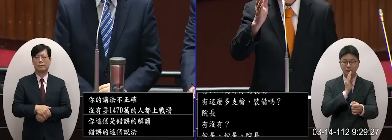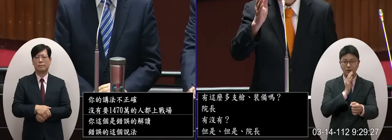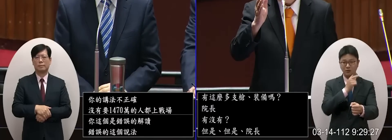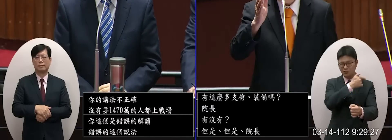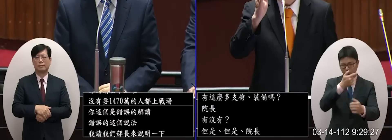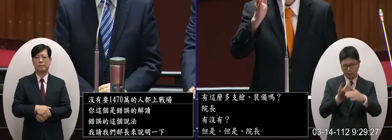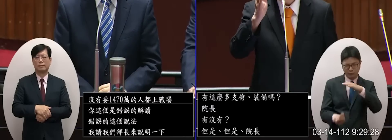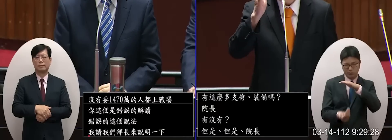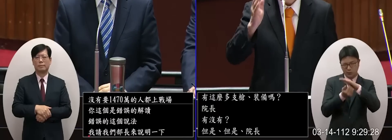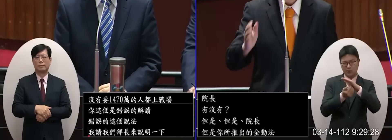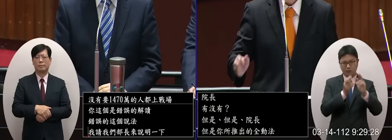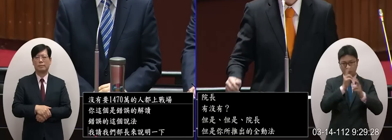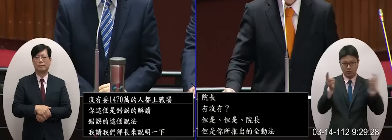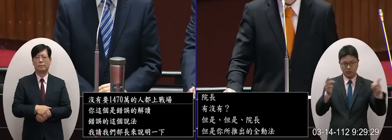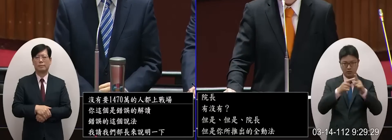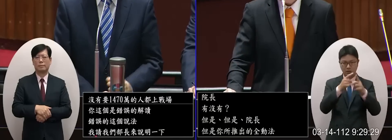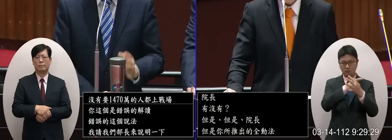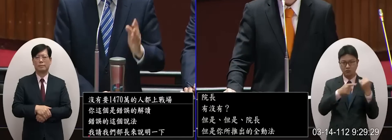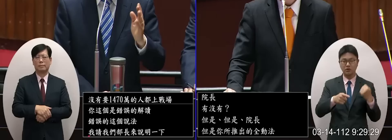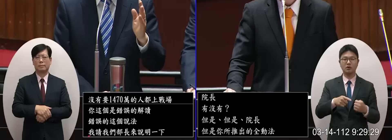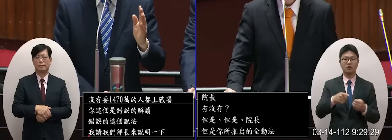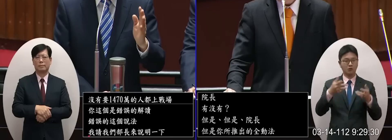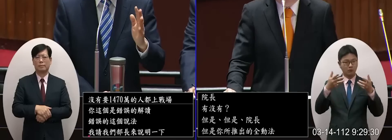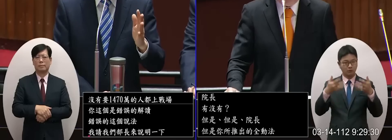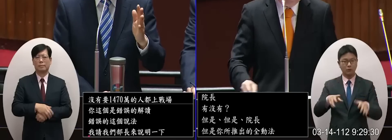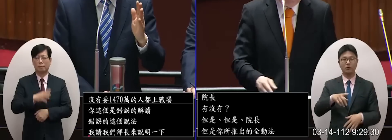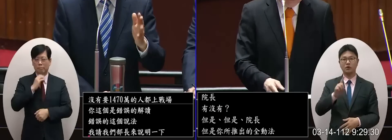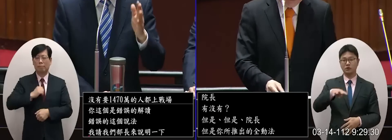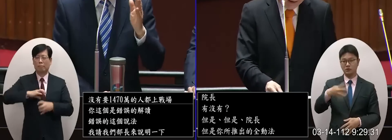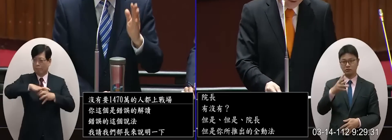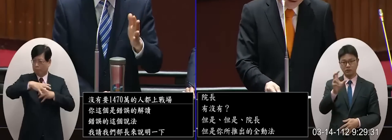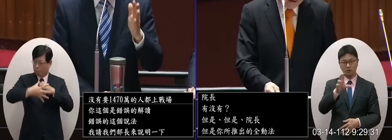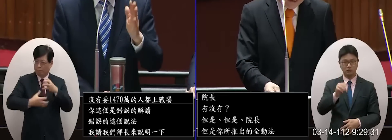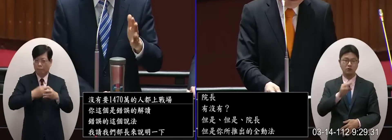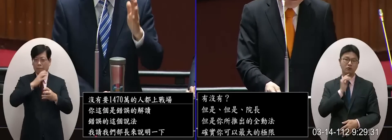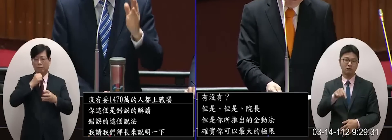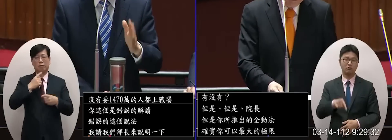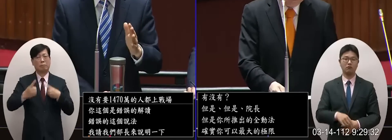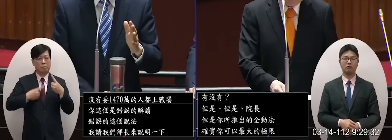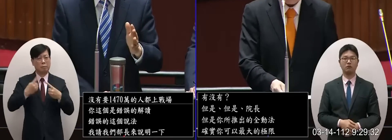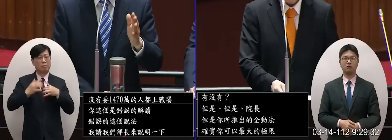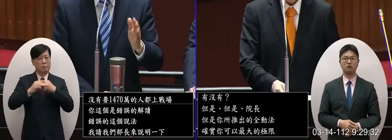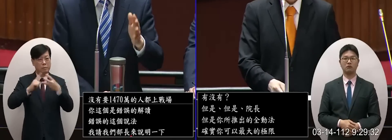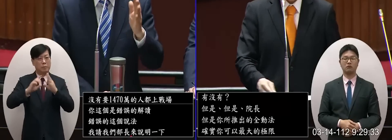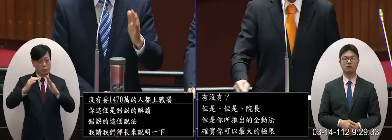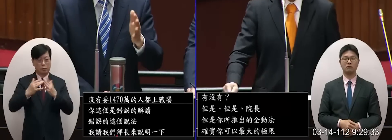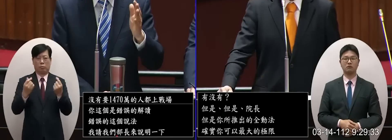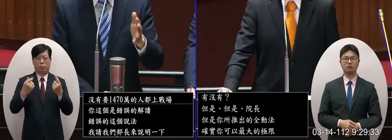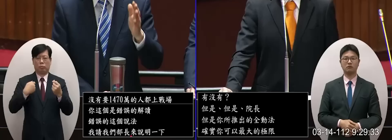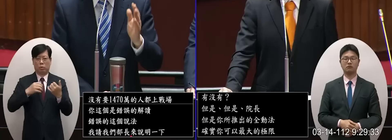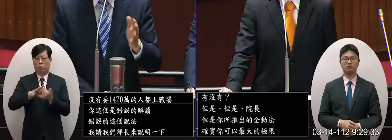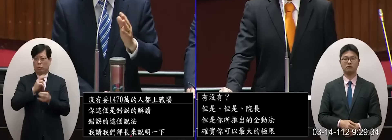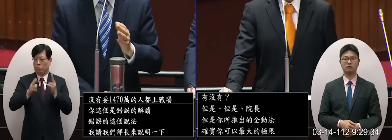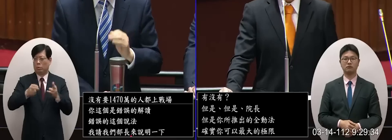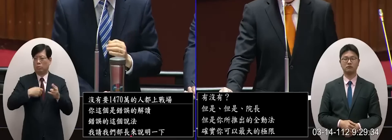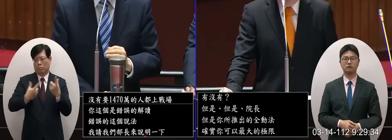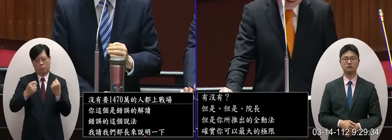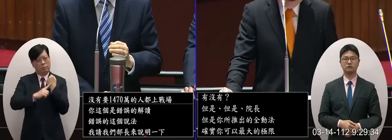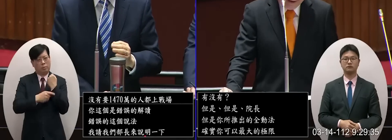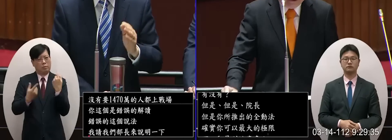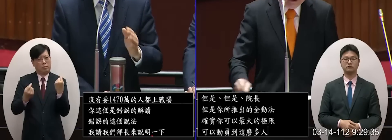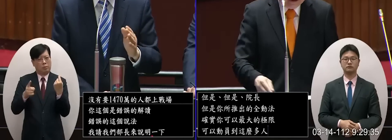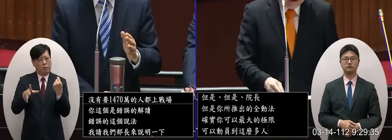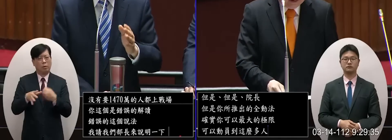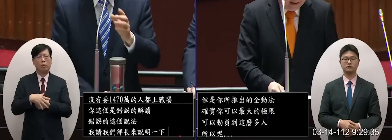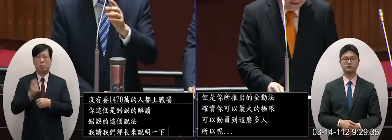限可以动员到这么多人。 全世界所有的自由民主的国家都有全民动员相关的法